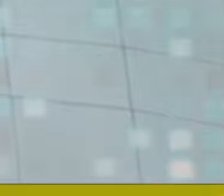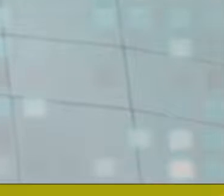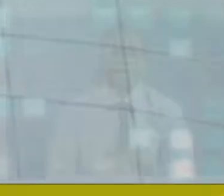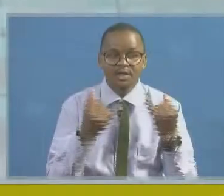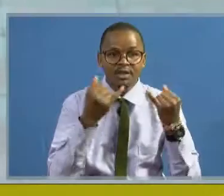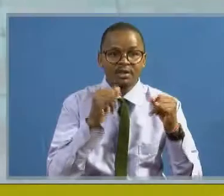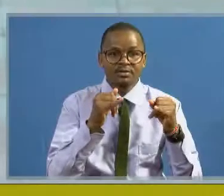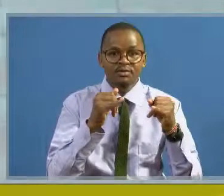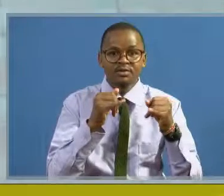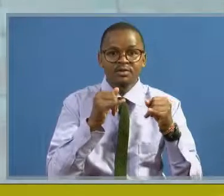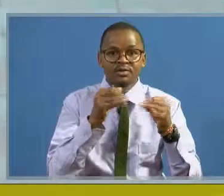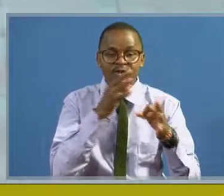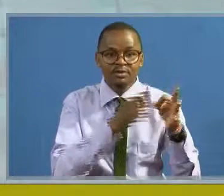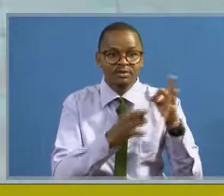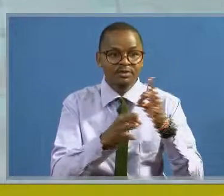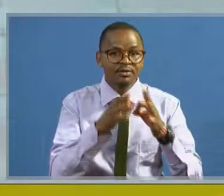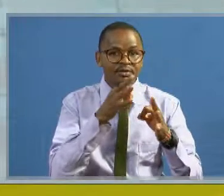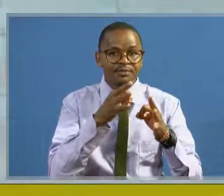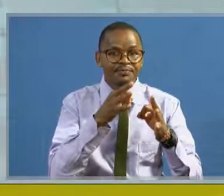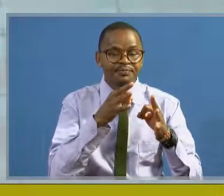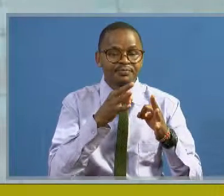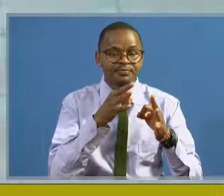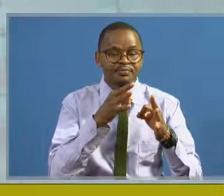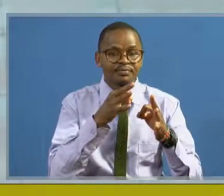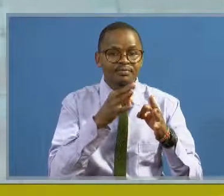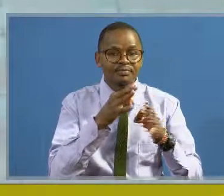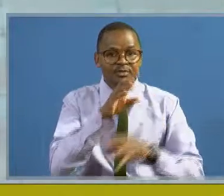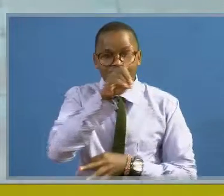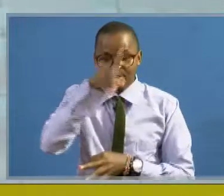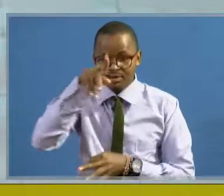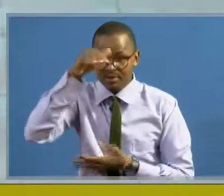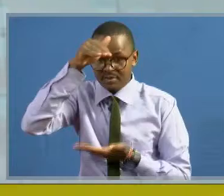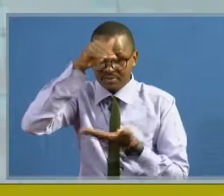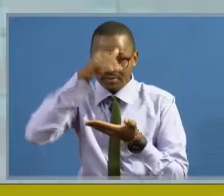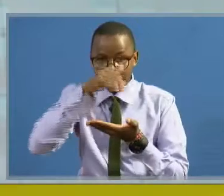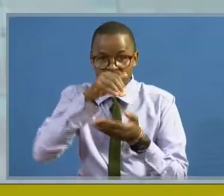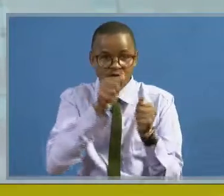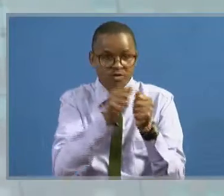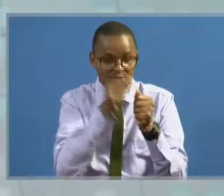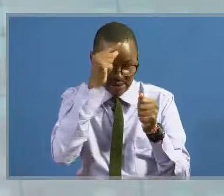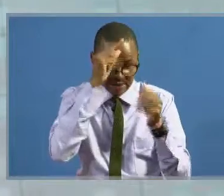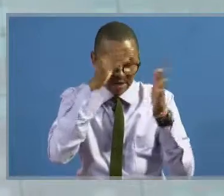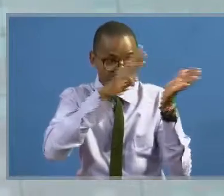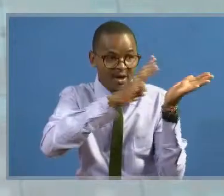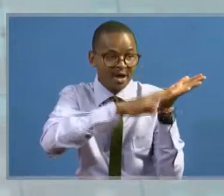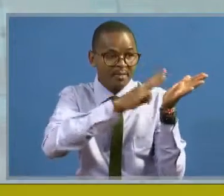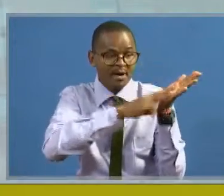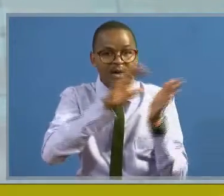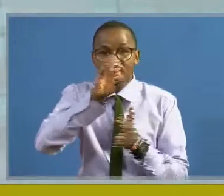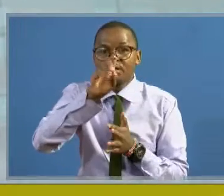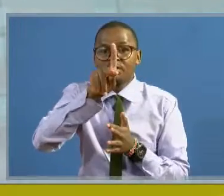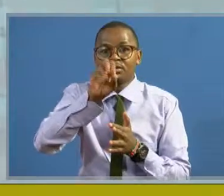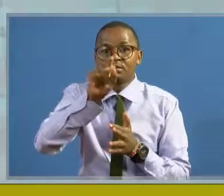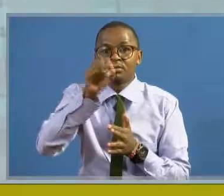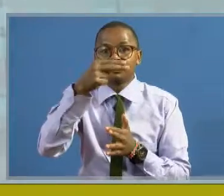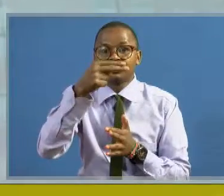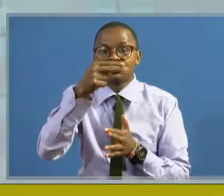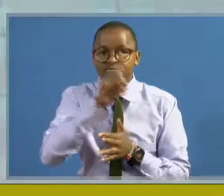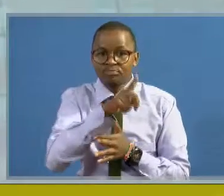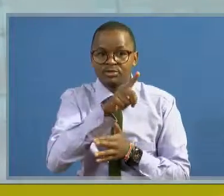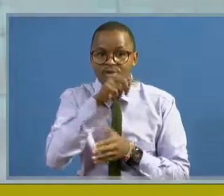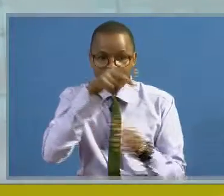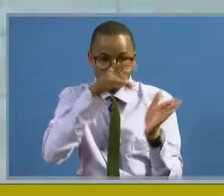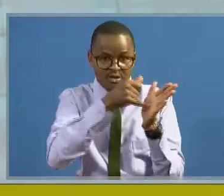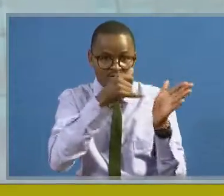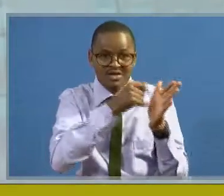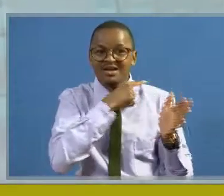Na tukiingia katika mizani ya haki ni kuwa afisi ya kiongozi wa mashtaka ya umma imepunguza mashtaka dhidi ya gavana wa Migori Okoth Obado ambaye anashukiwa